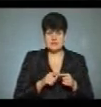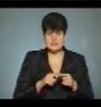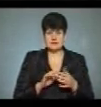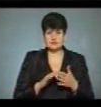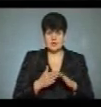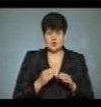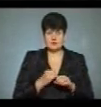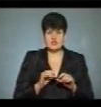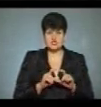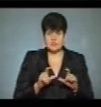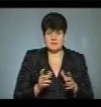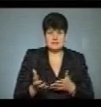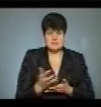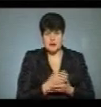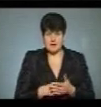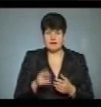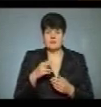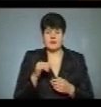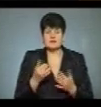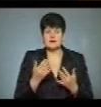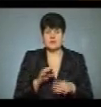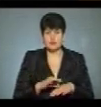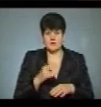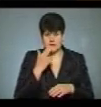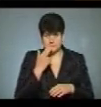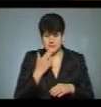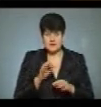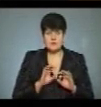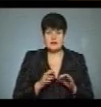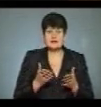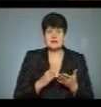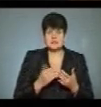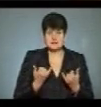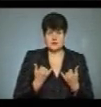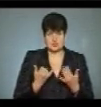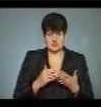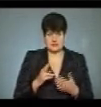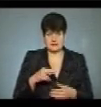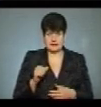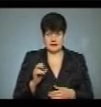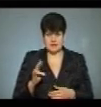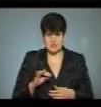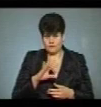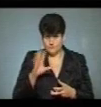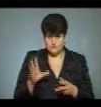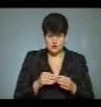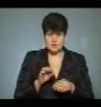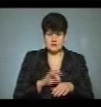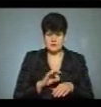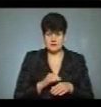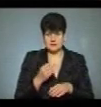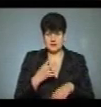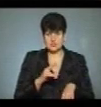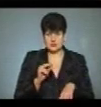створила штаб, який щодня збиратиме дані про кількість хворих на грип. Вона розповіла, які дані на сьогодні. Всього захворіло станом на 15